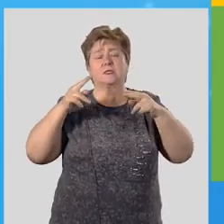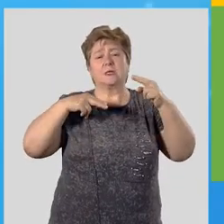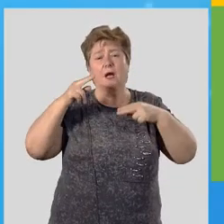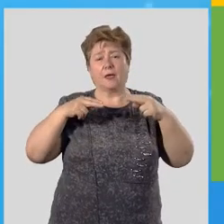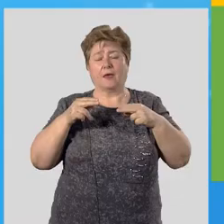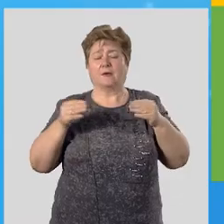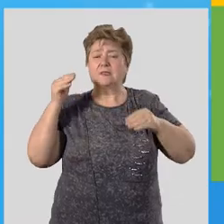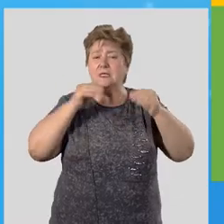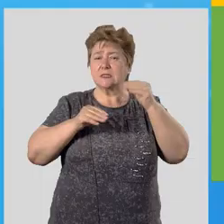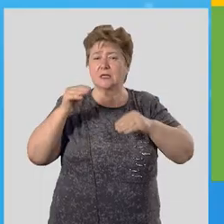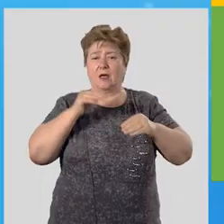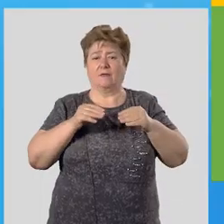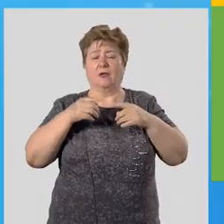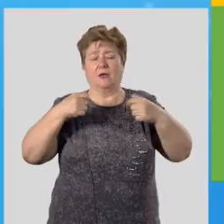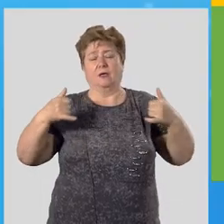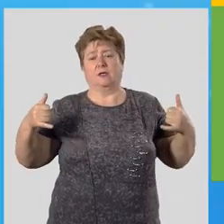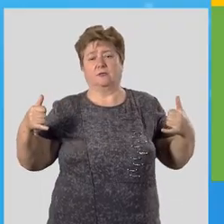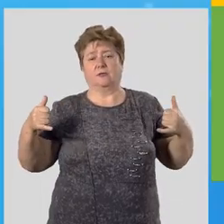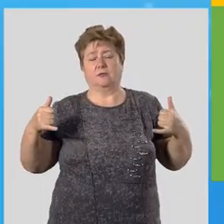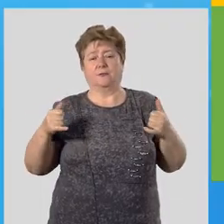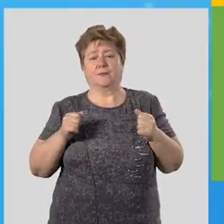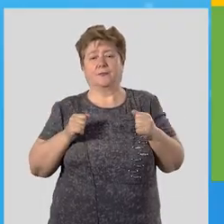строении, составе и развитии.